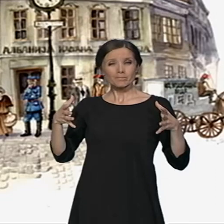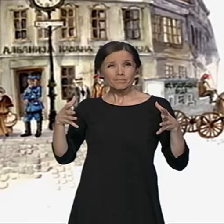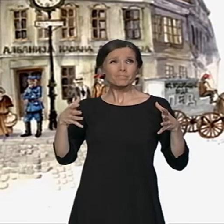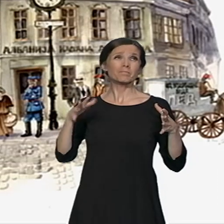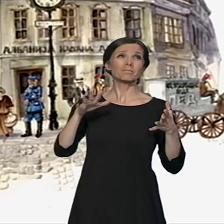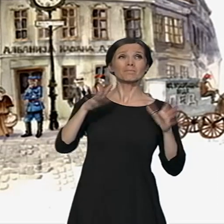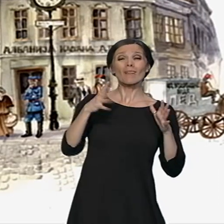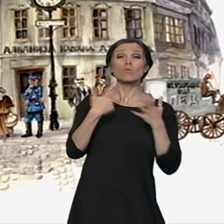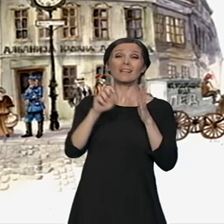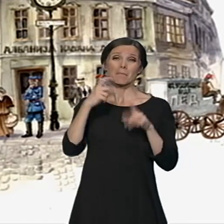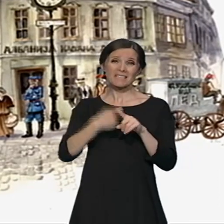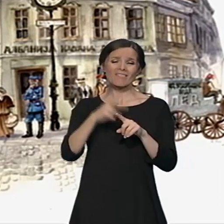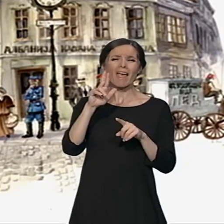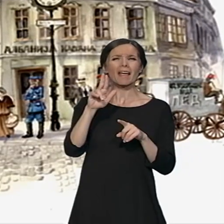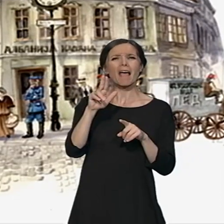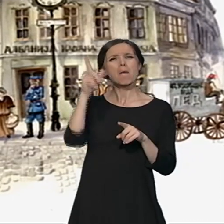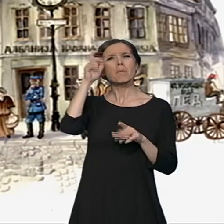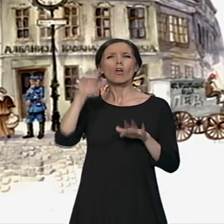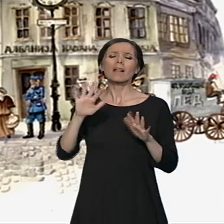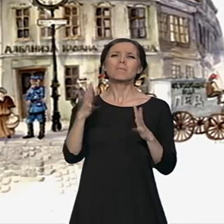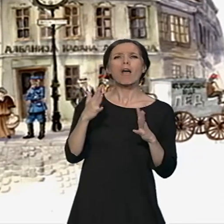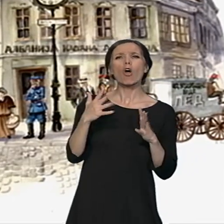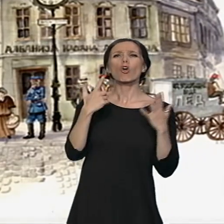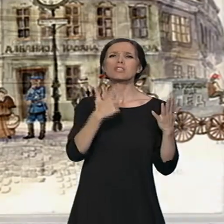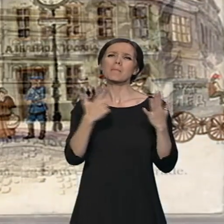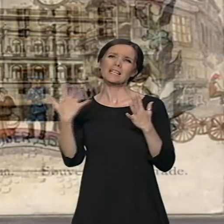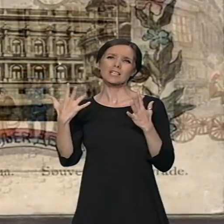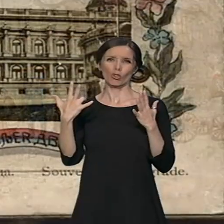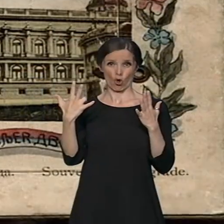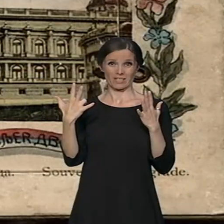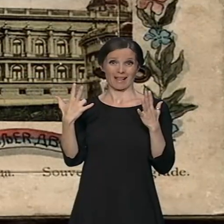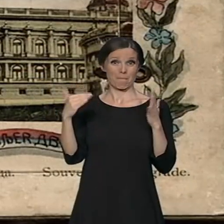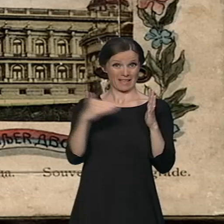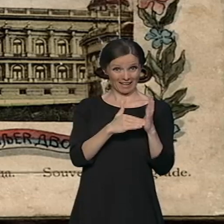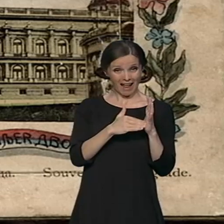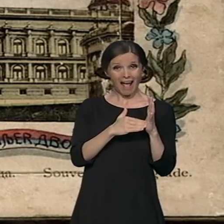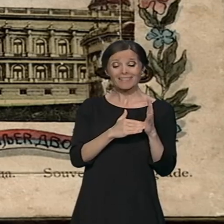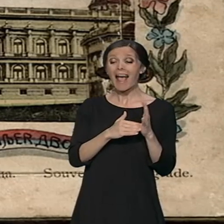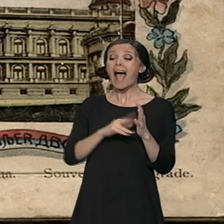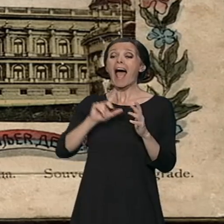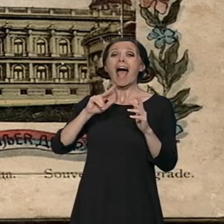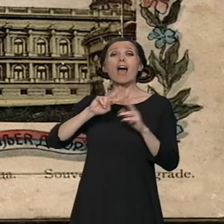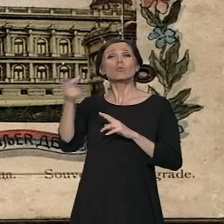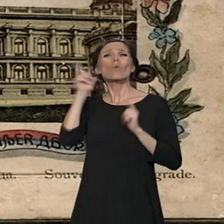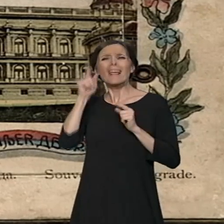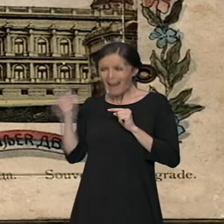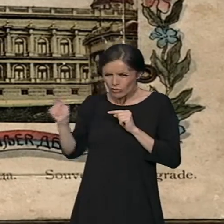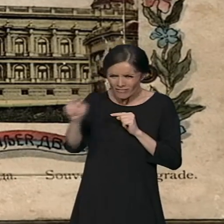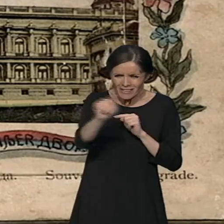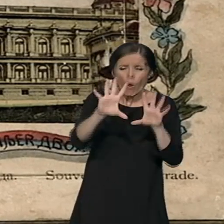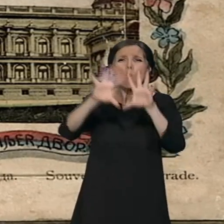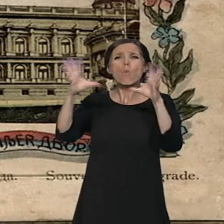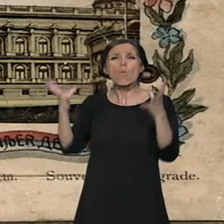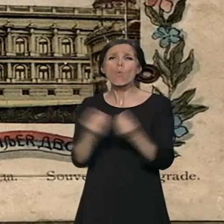tada ima 78. a svi drugi srpski gradovi manje od 200.000